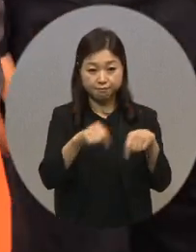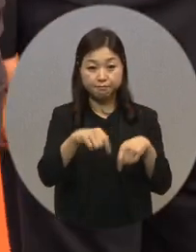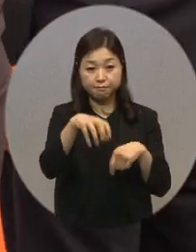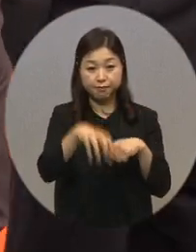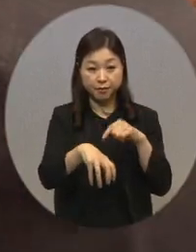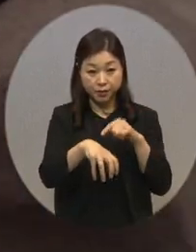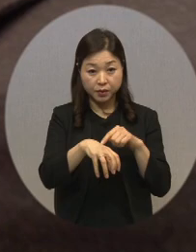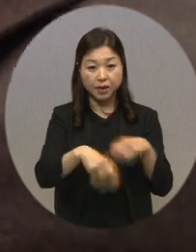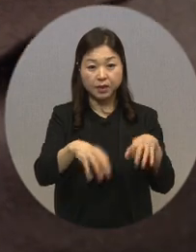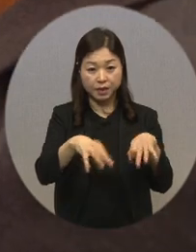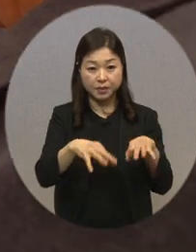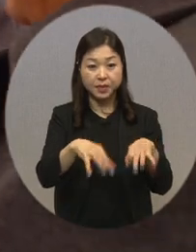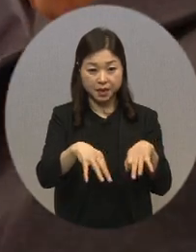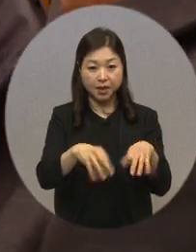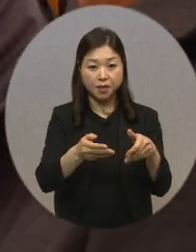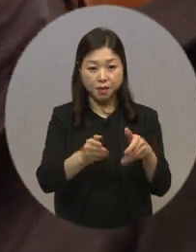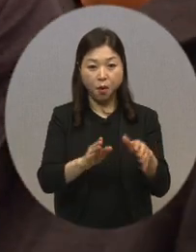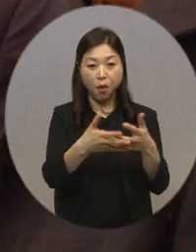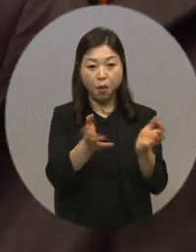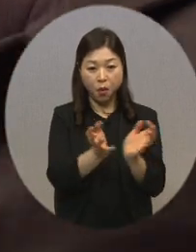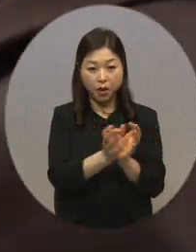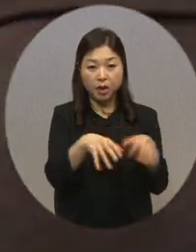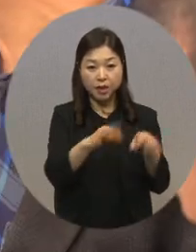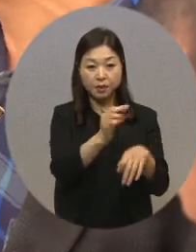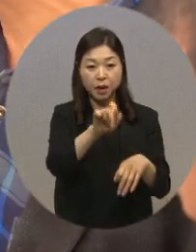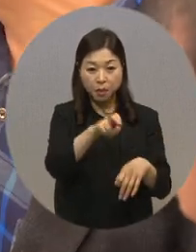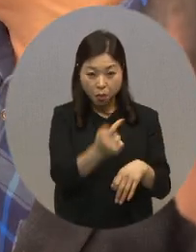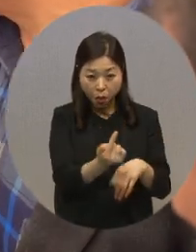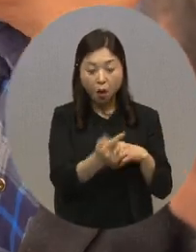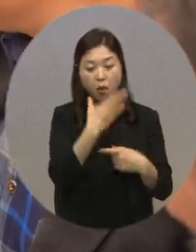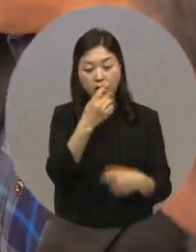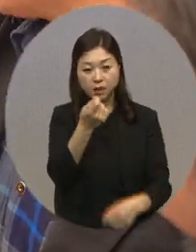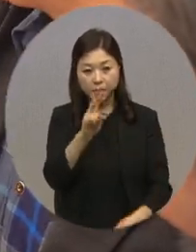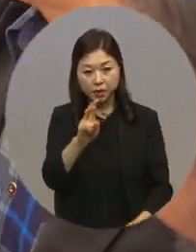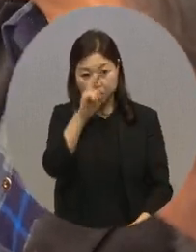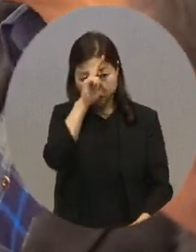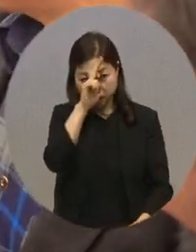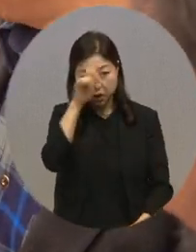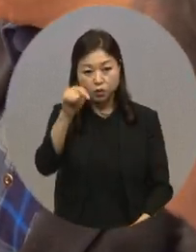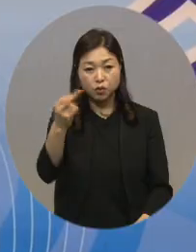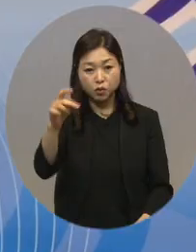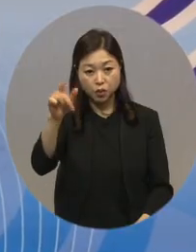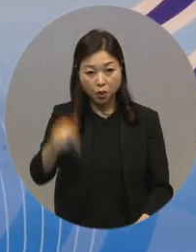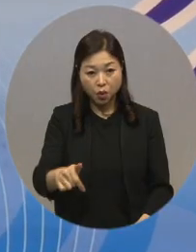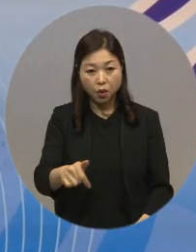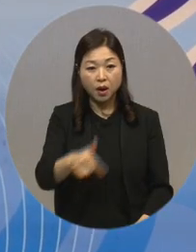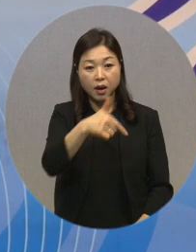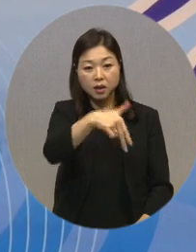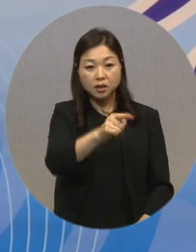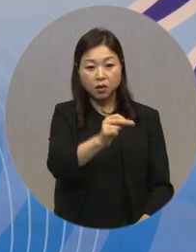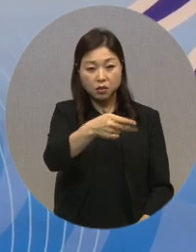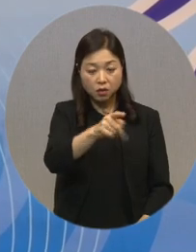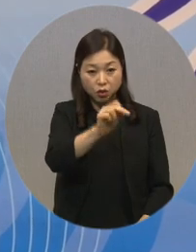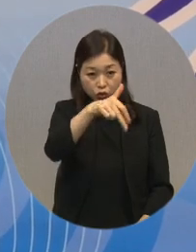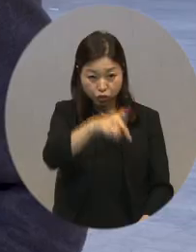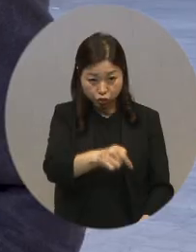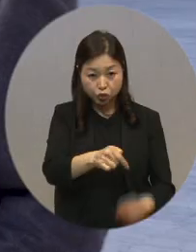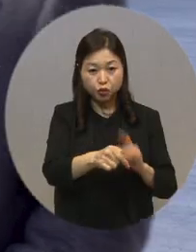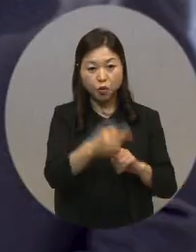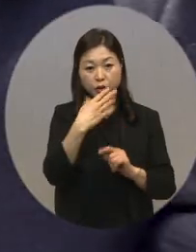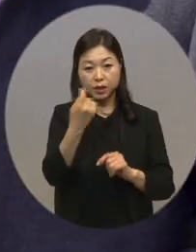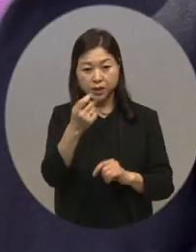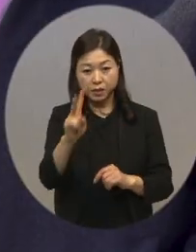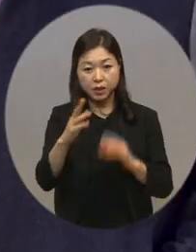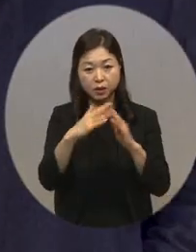김제향후의 김방무 회장, 복지TV 최규옥 회장, 정성주 김제시장, 김영자 김제시의장, 복지TV 전업방송 김태근 사장